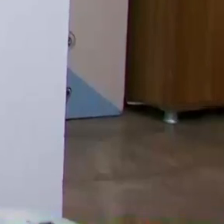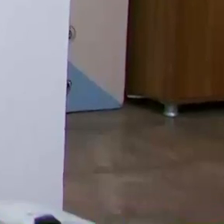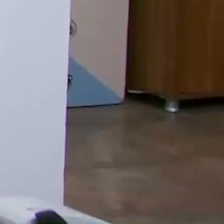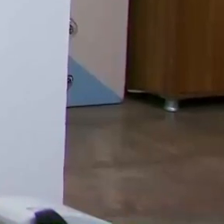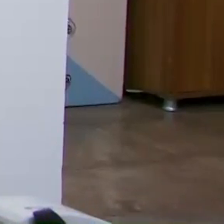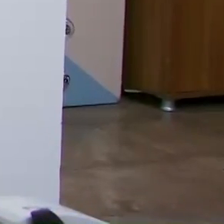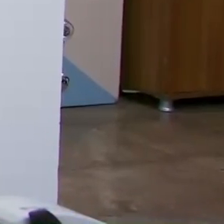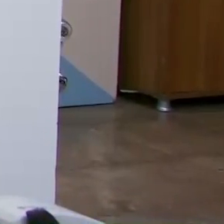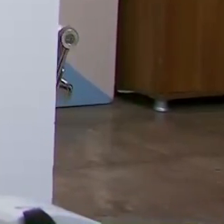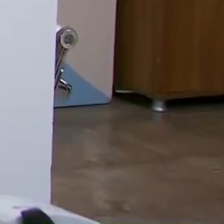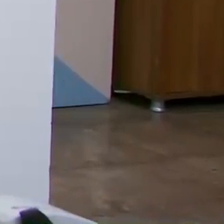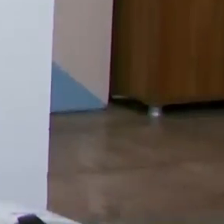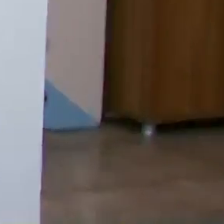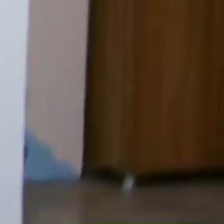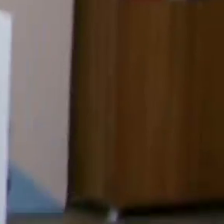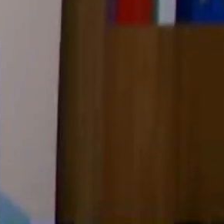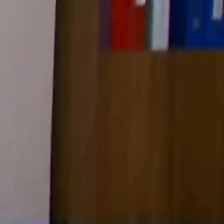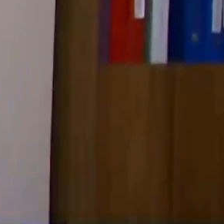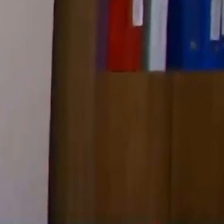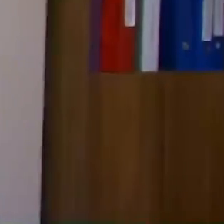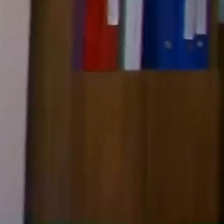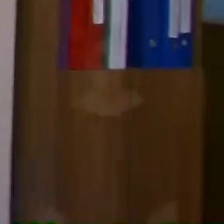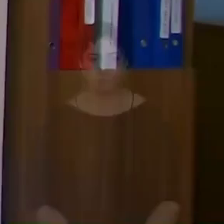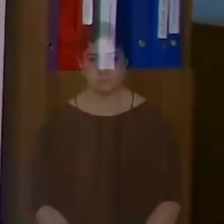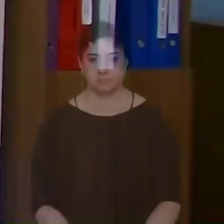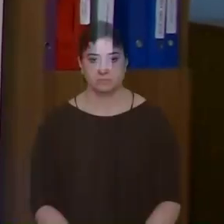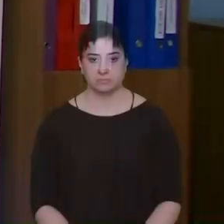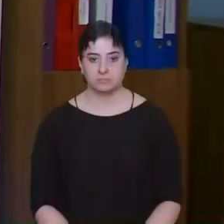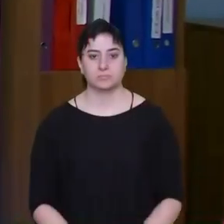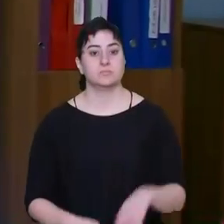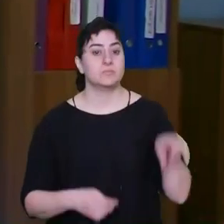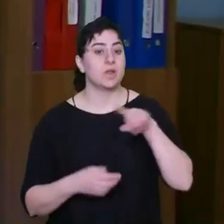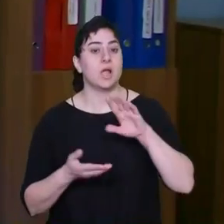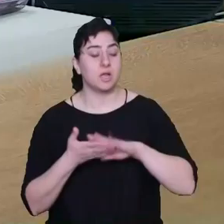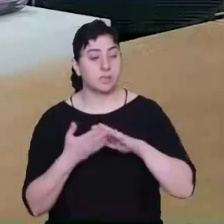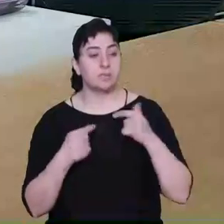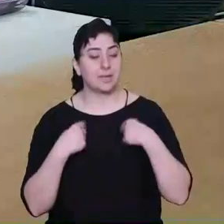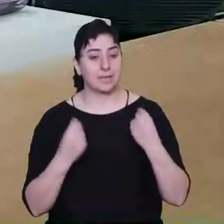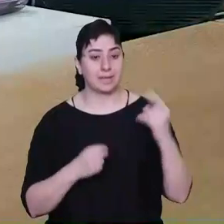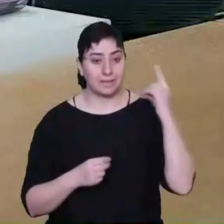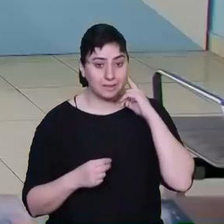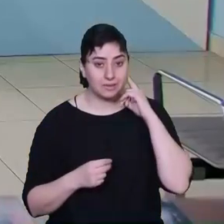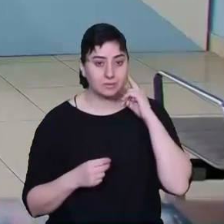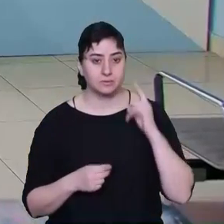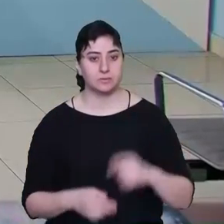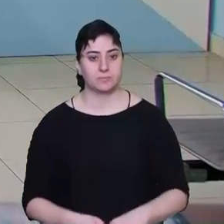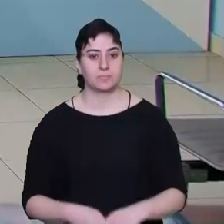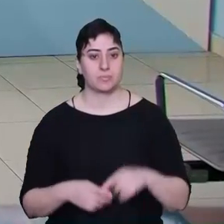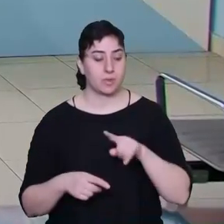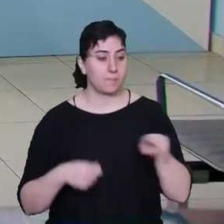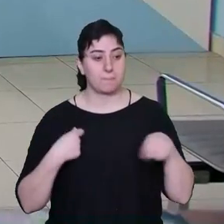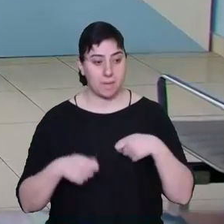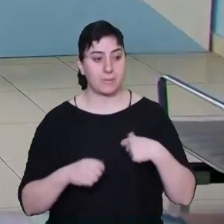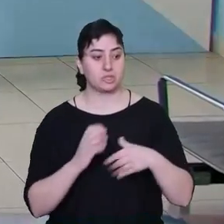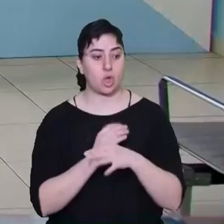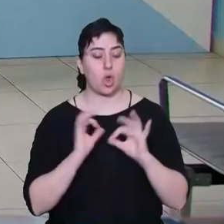Nurhan son parayı da çantaya koyup hışımla ayağa kalktı. Şimdi arkadaşlar, herkes beni iyi dinlesin. Bankayı